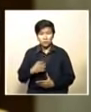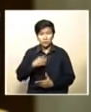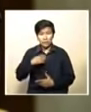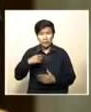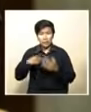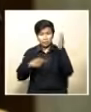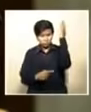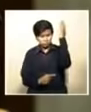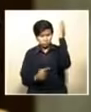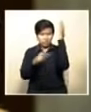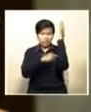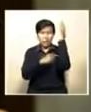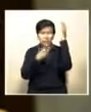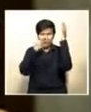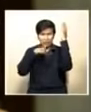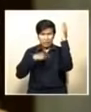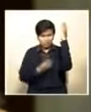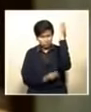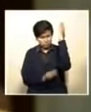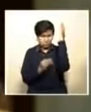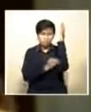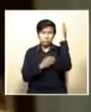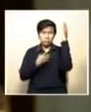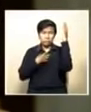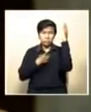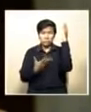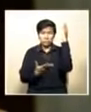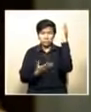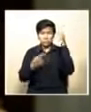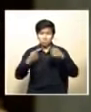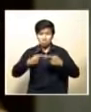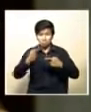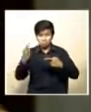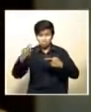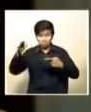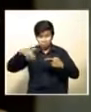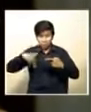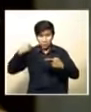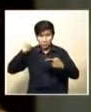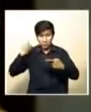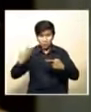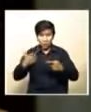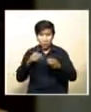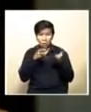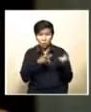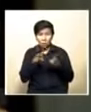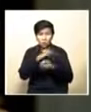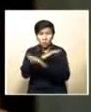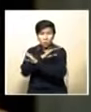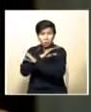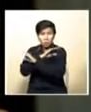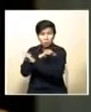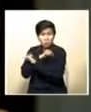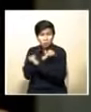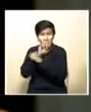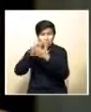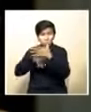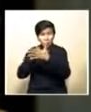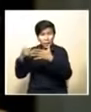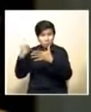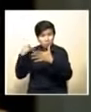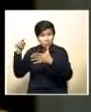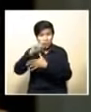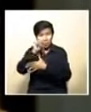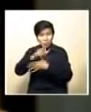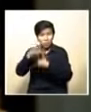จอปัญหาในประเทศที่มีการระบาดแล้วแต่ว่าการไปขอใบรับรองแพทย์นะคะมันก็ค่อนข้างจะยากจะมีการพิจารณ